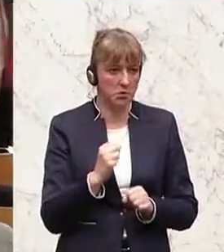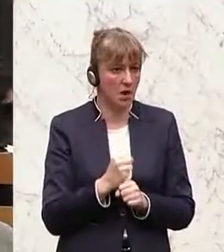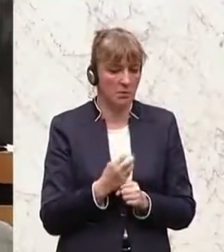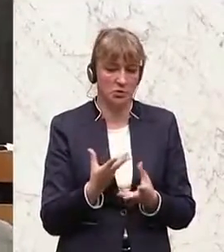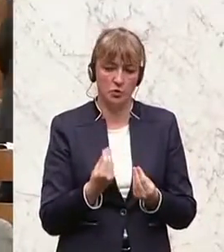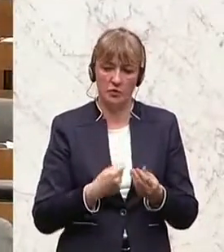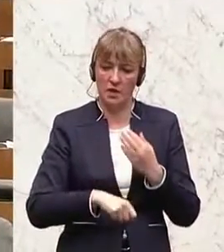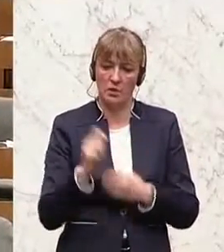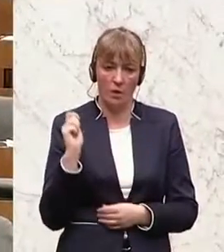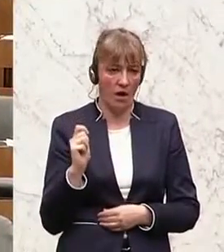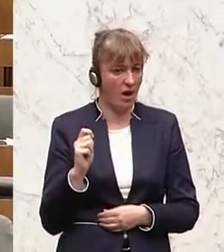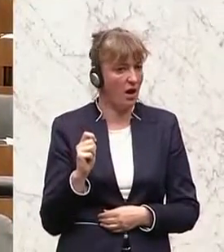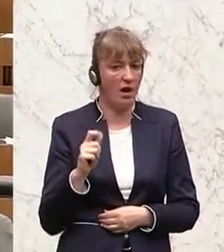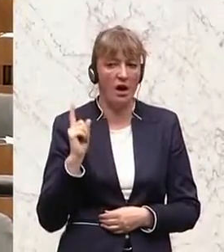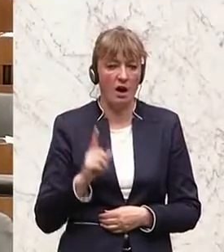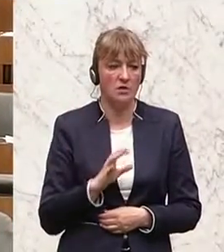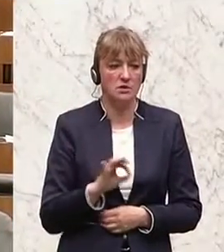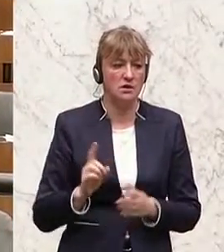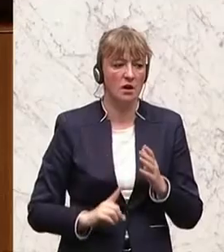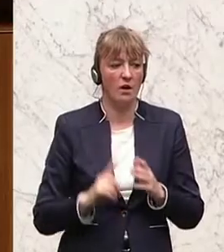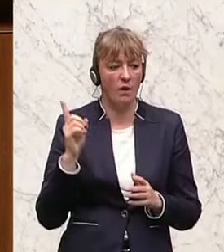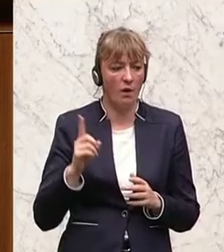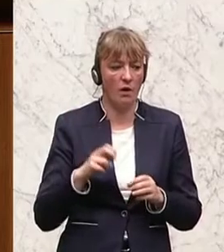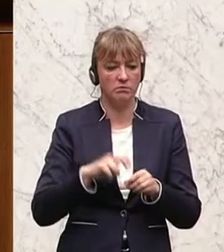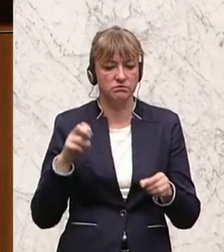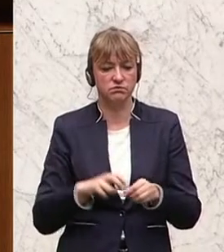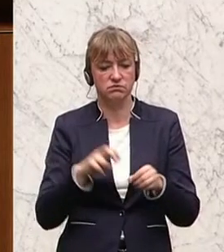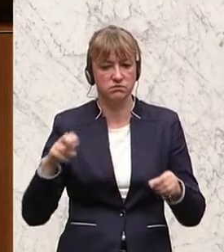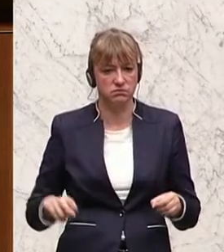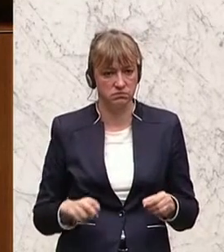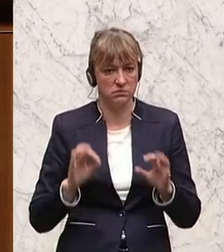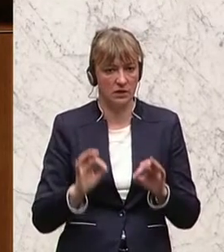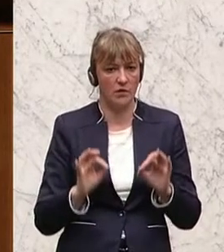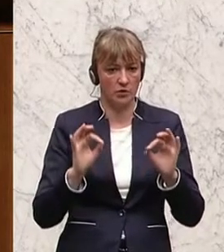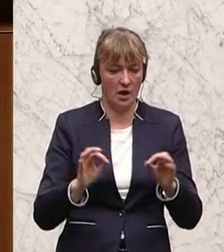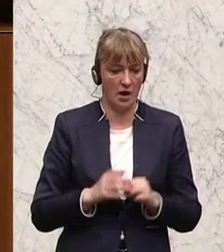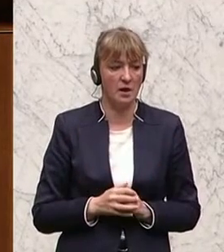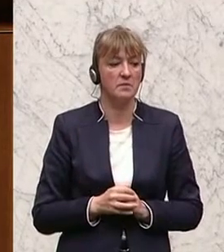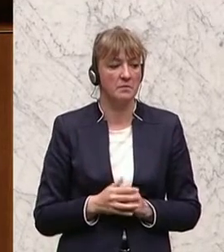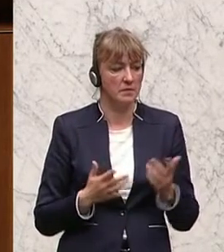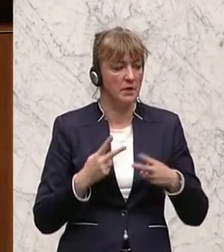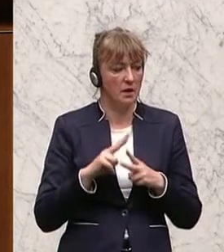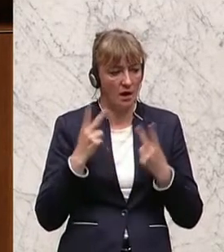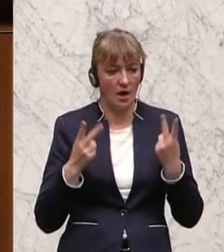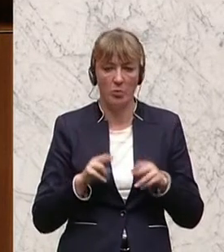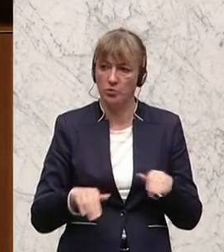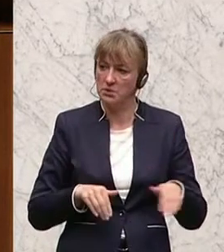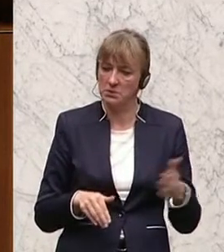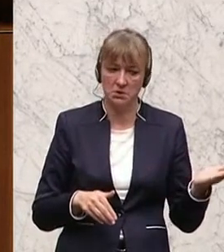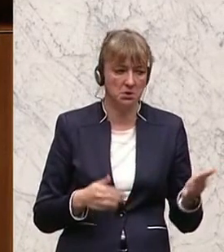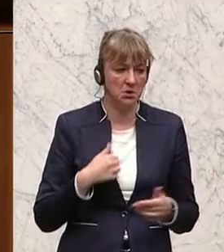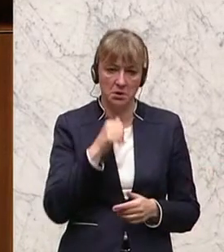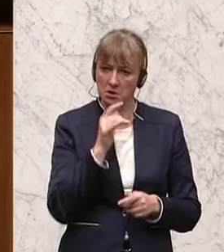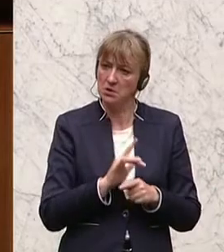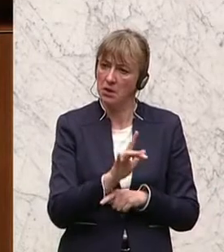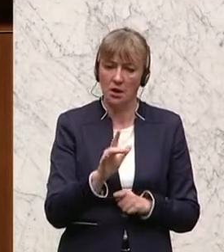zu teuer und eine immens hohe Drop-out-Quote hatten. Herr Bundesminister, jetzt habe ich nichts